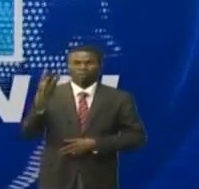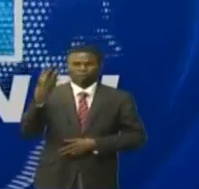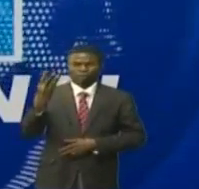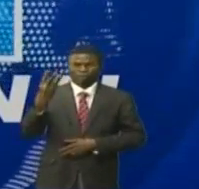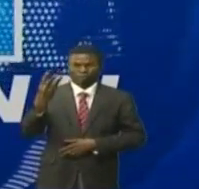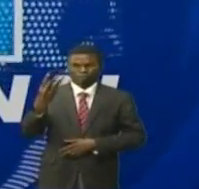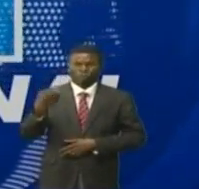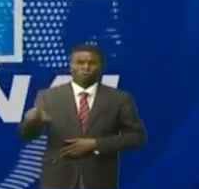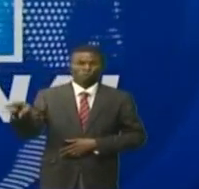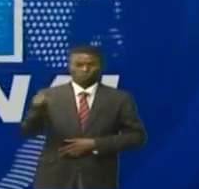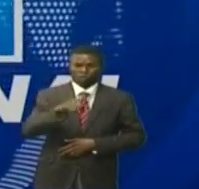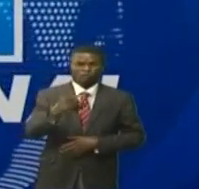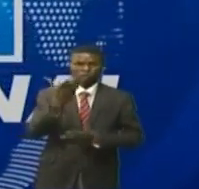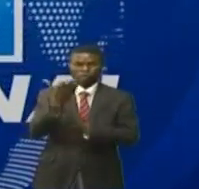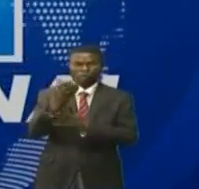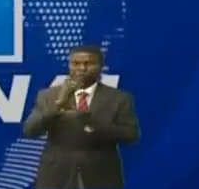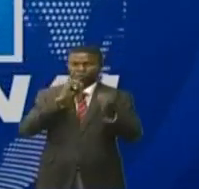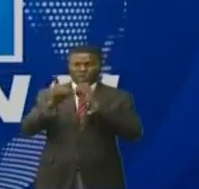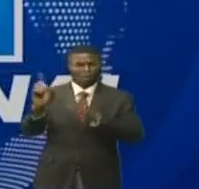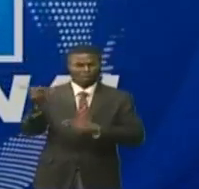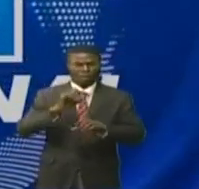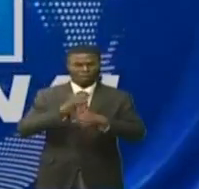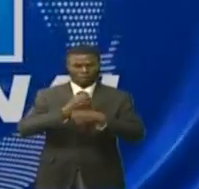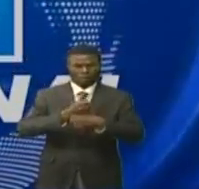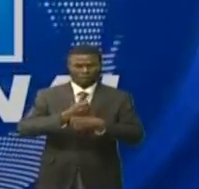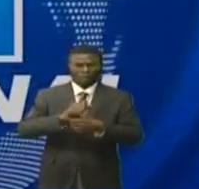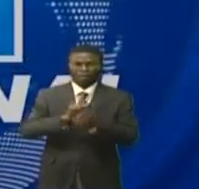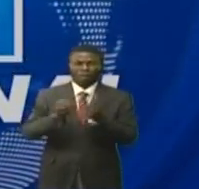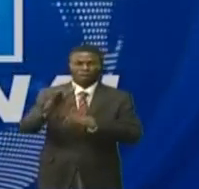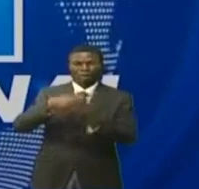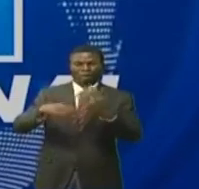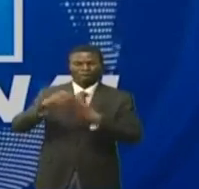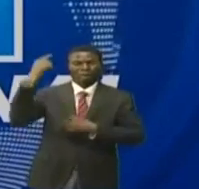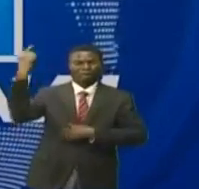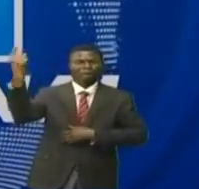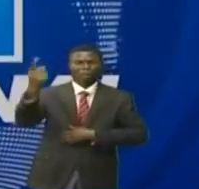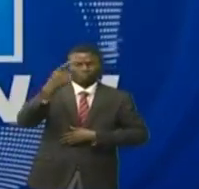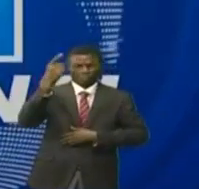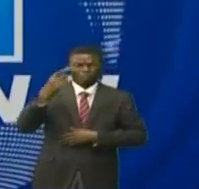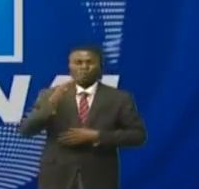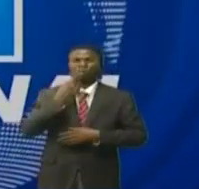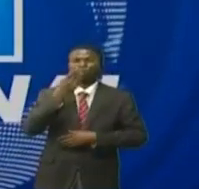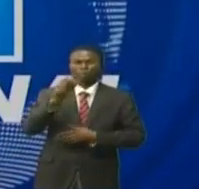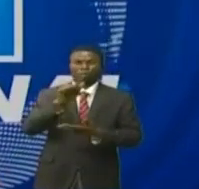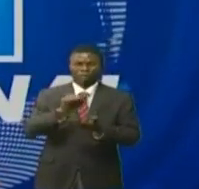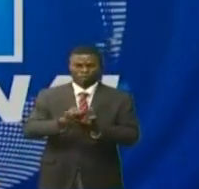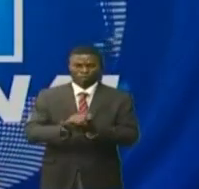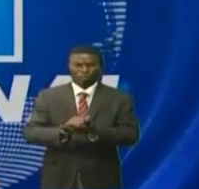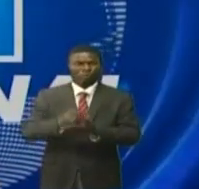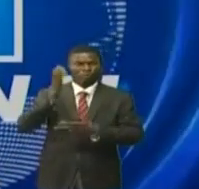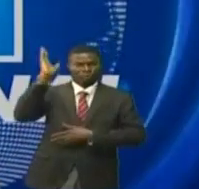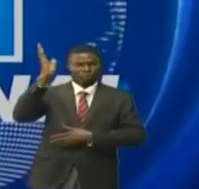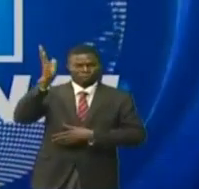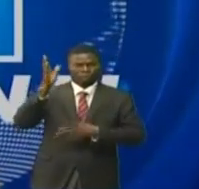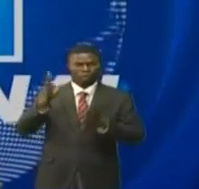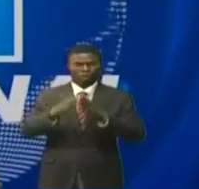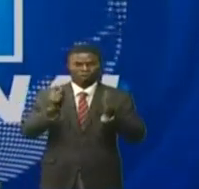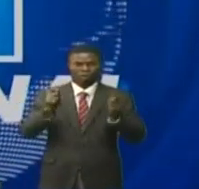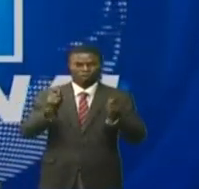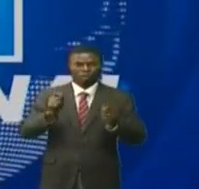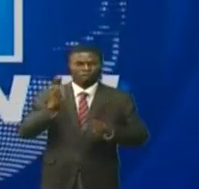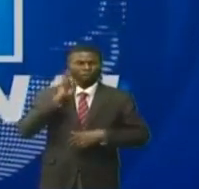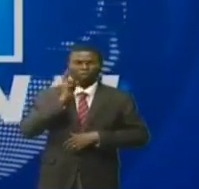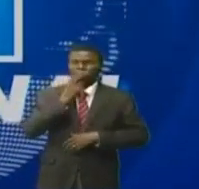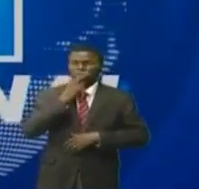nous devez pas exiger le dialogue en créant un désastre humanitaire il a dit au cours d'une conférence de presse à l'hôtel